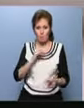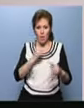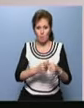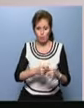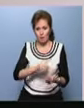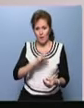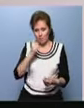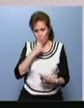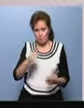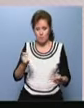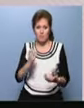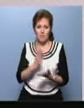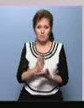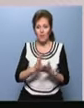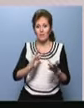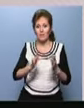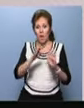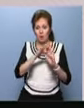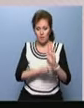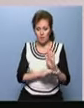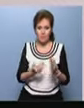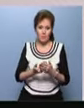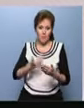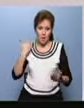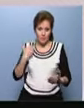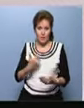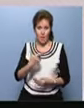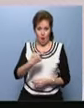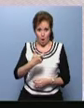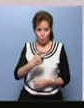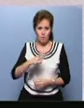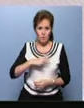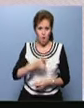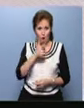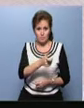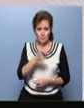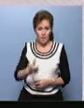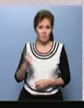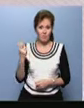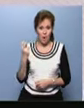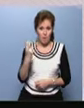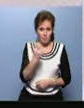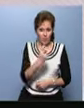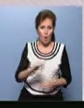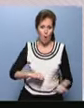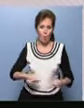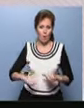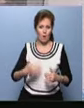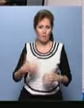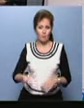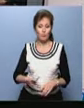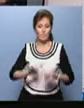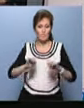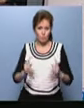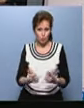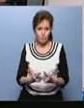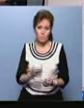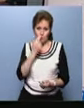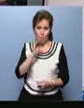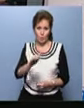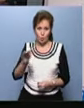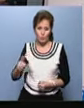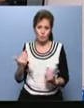в интернете. Напомню, буквально на днях из пневматического оружия был обстрелян трамвай. Хулиганов уже вычислили, ими оказались подростки. Теперь